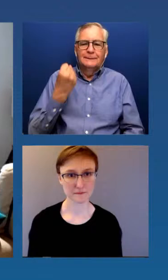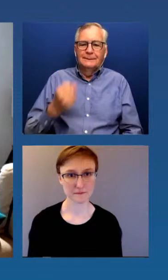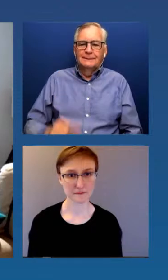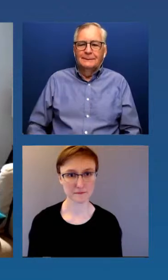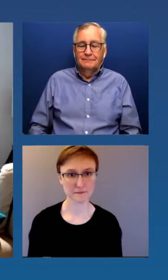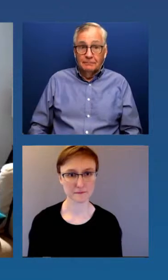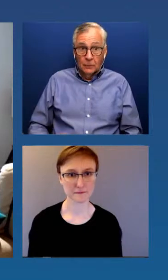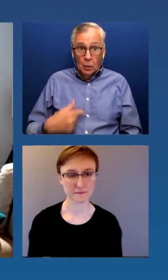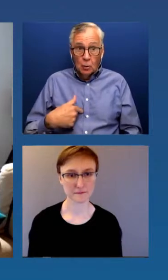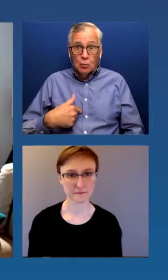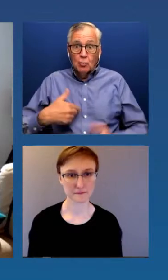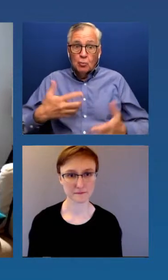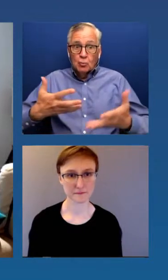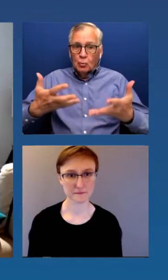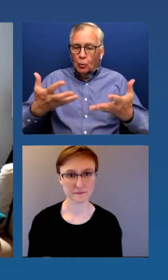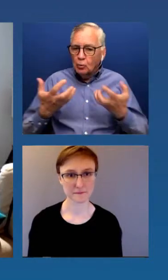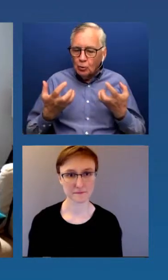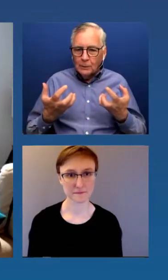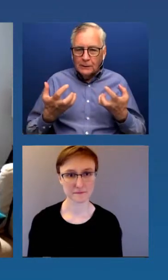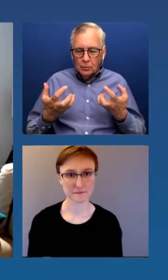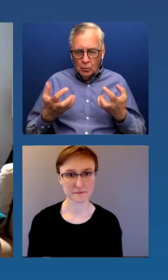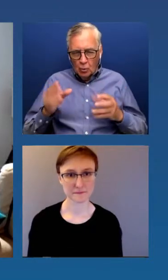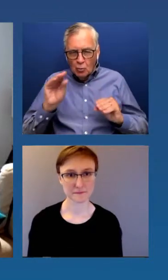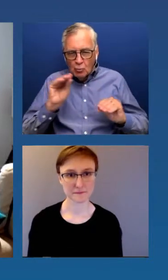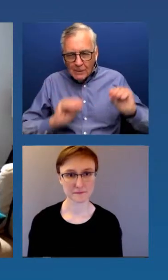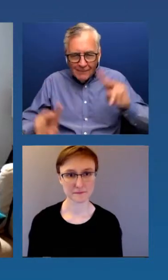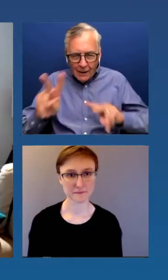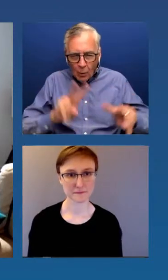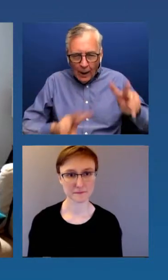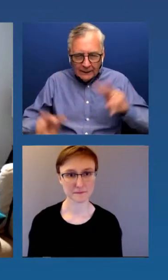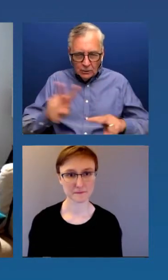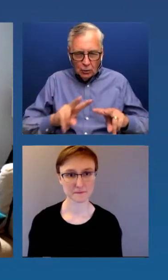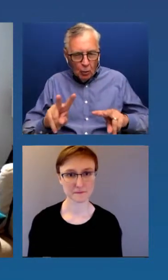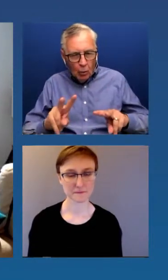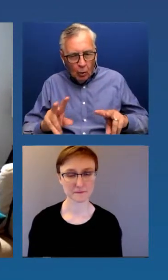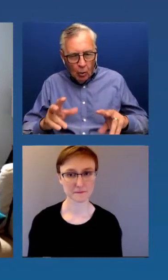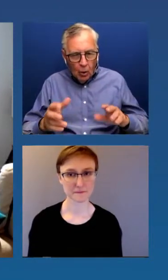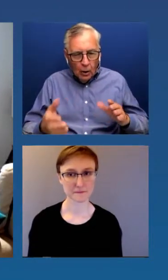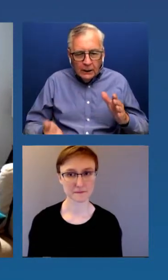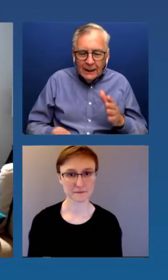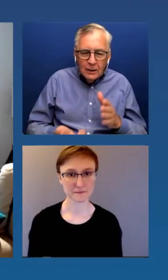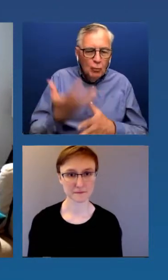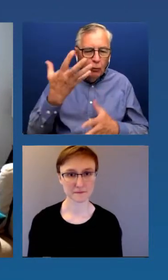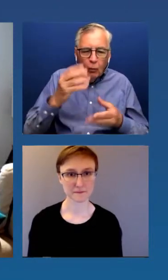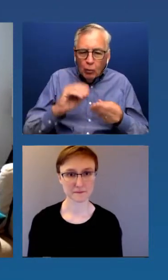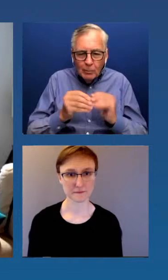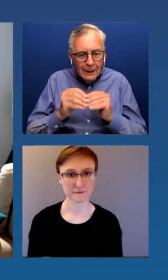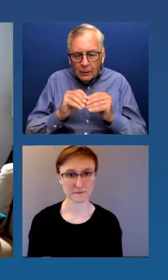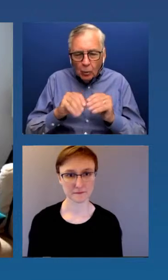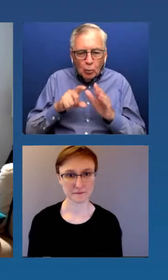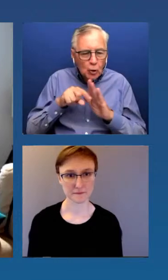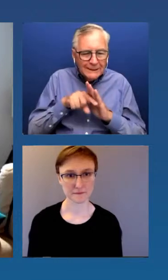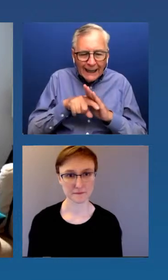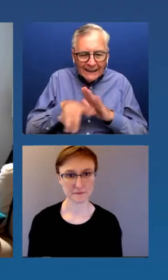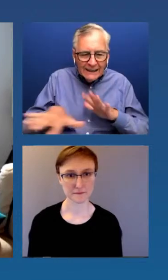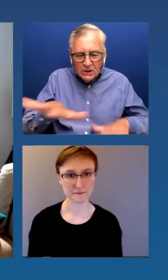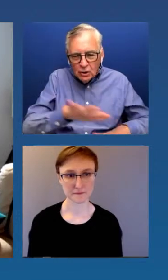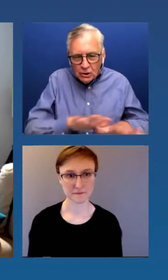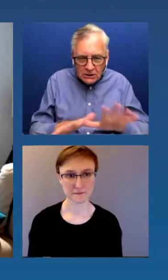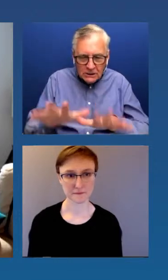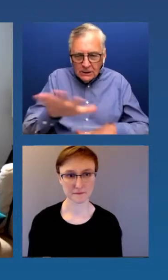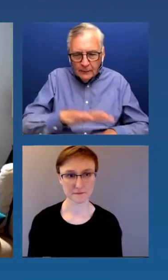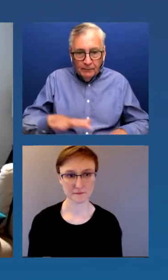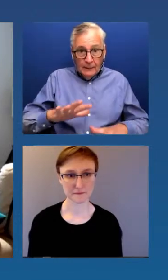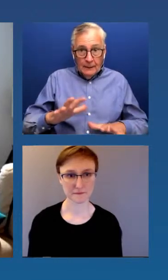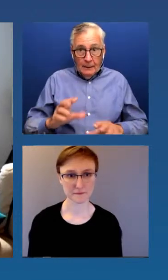Nous souhaiterions une évaluation rapide des nombreuses stratégies de vaccination ciblées mises en